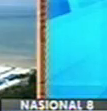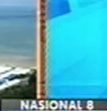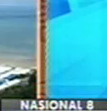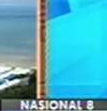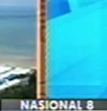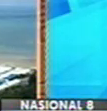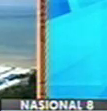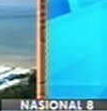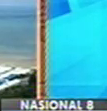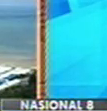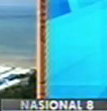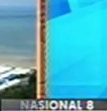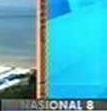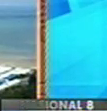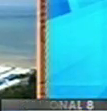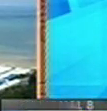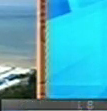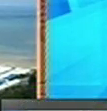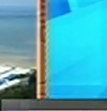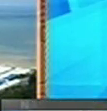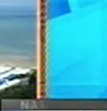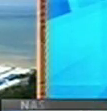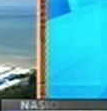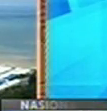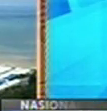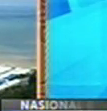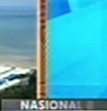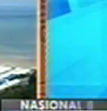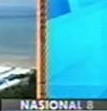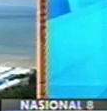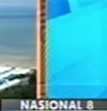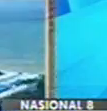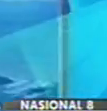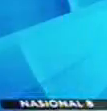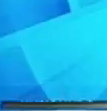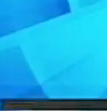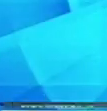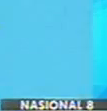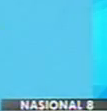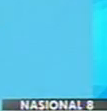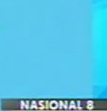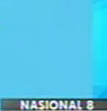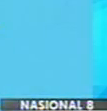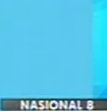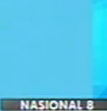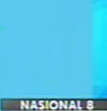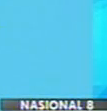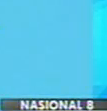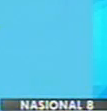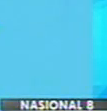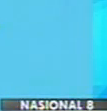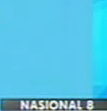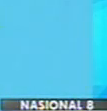dana yang dikawal Selia oleh pihak berkuasa monetar Ken sebelum ini 1mdb menebus 1.215